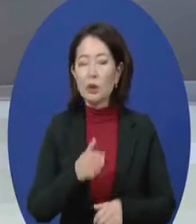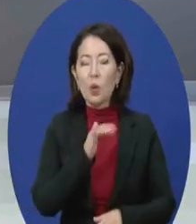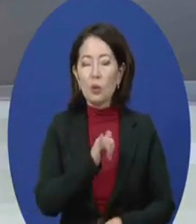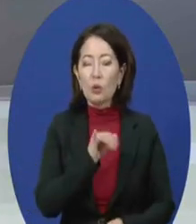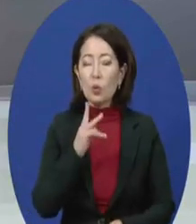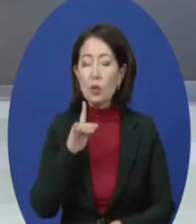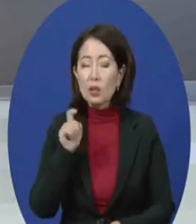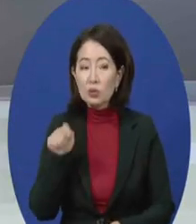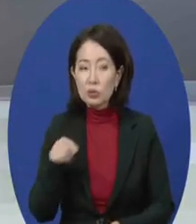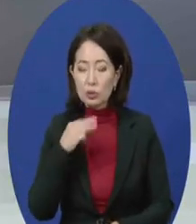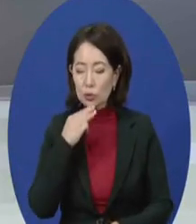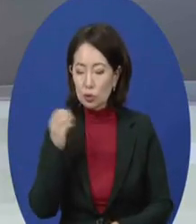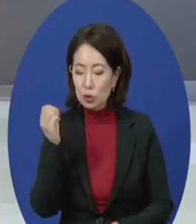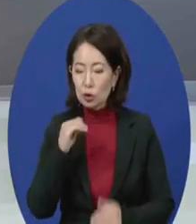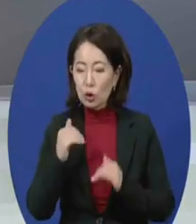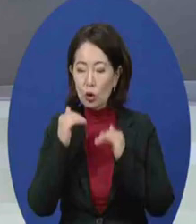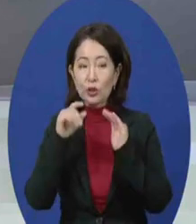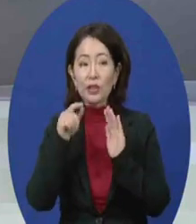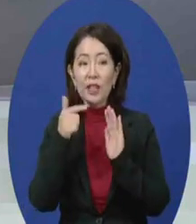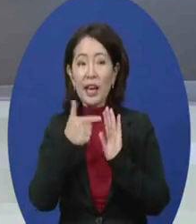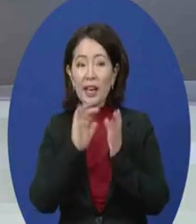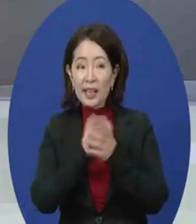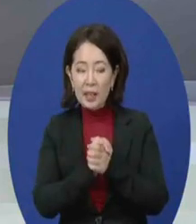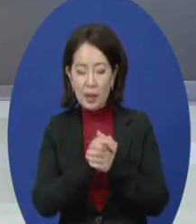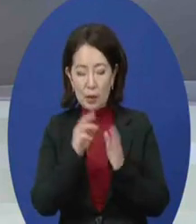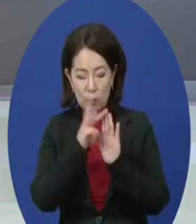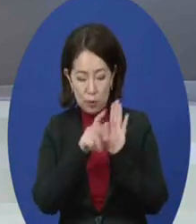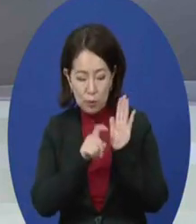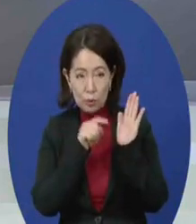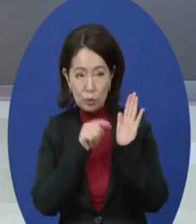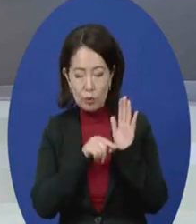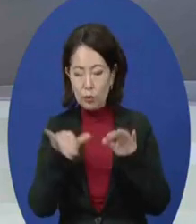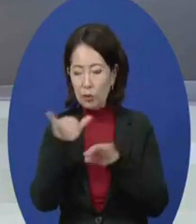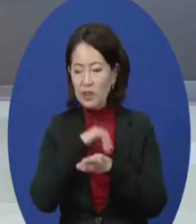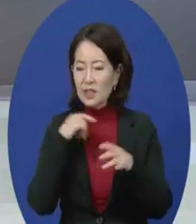байгаа Ухнагийн хөрөлсөхийн шудраг ёс хөгжлийн гэрээ мөрийн хөтөлбөр улс орны эрх ашиг ив нэгдлийг хангах